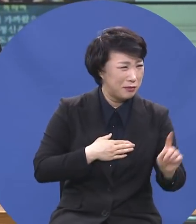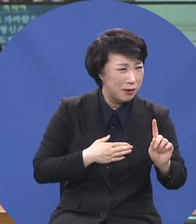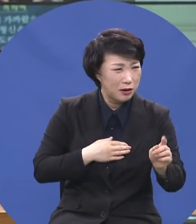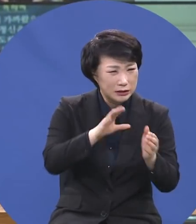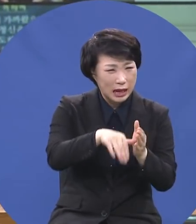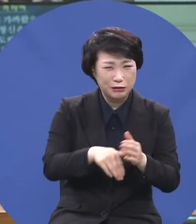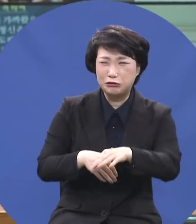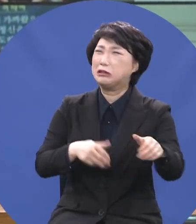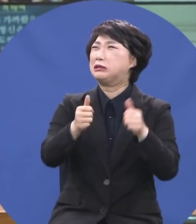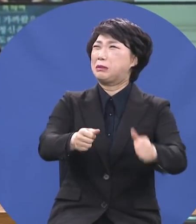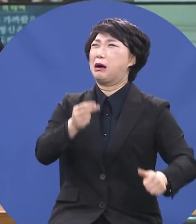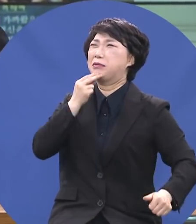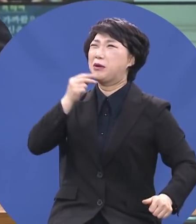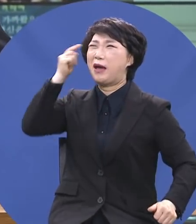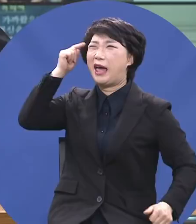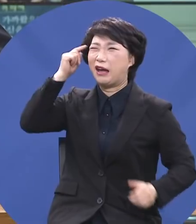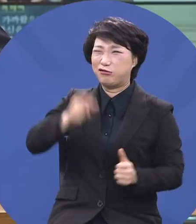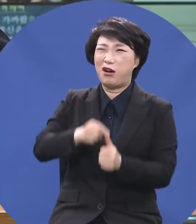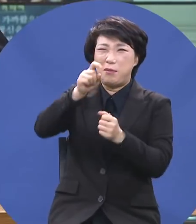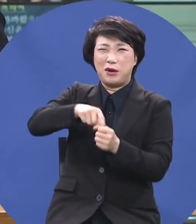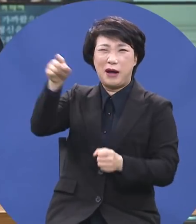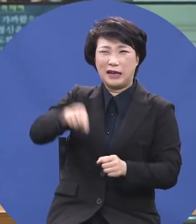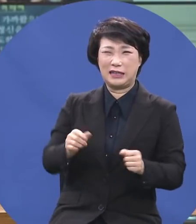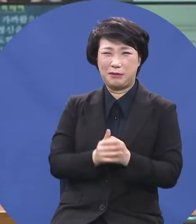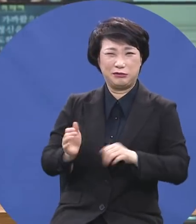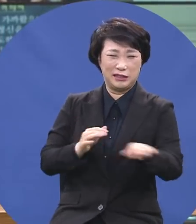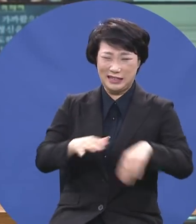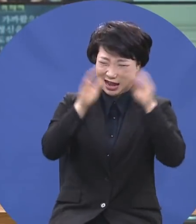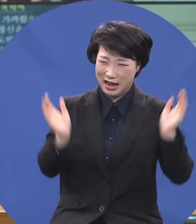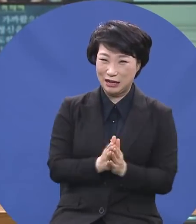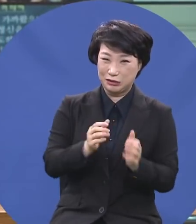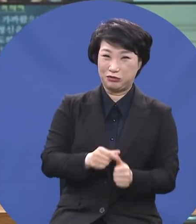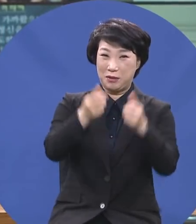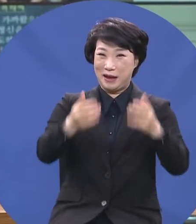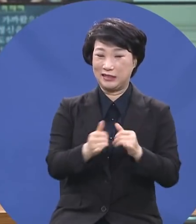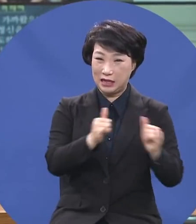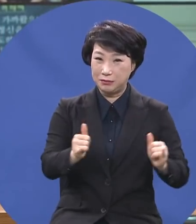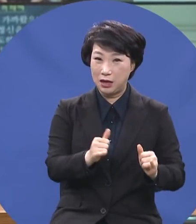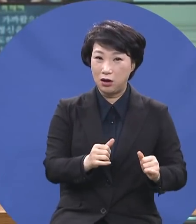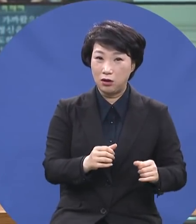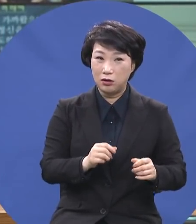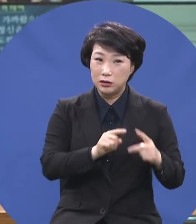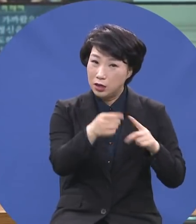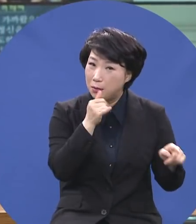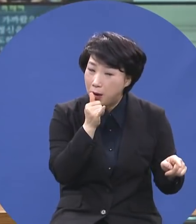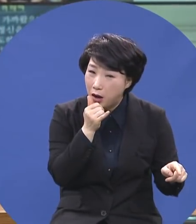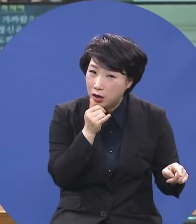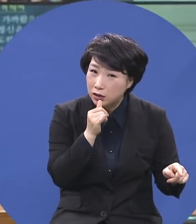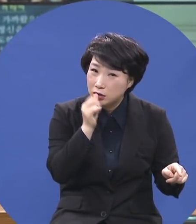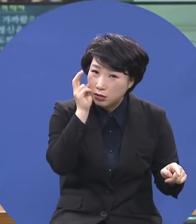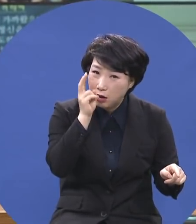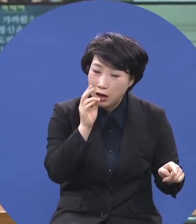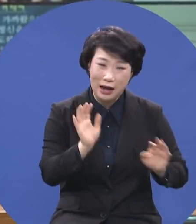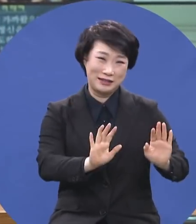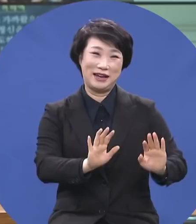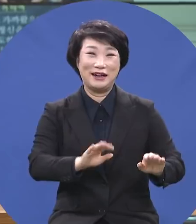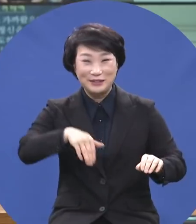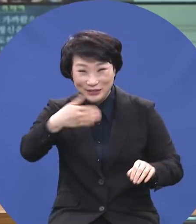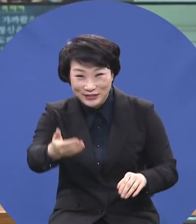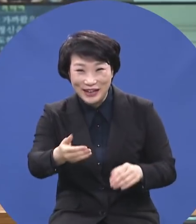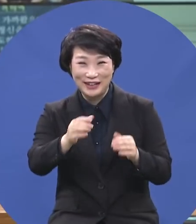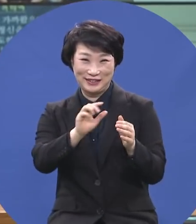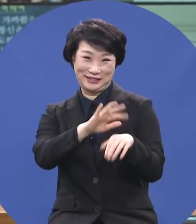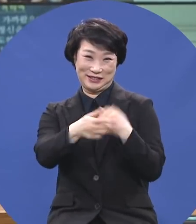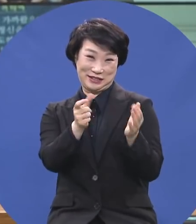안 받아. 왜? 구원으로 왔기 때문에 우리는 다 구원받은 사람들이야. 이렇게 이해할 수 있어. 그 뒷구절에